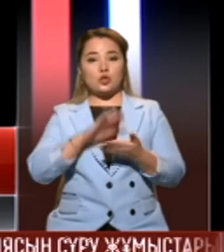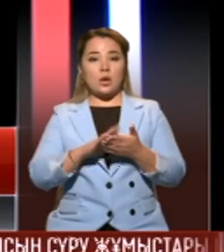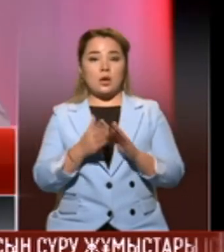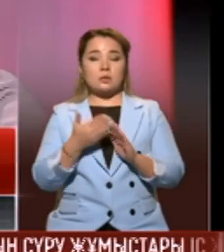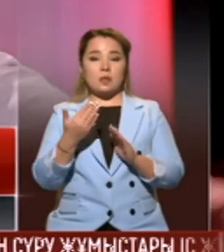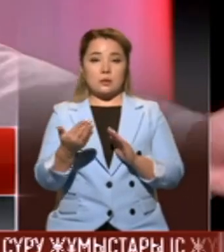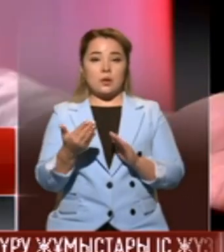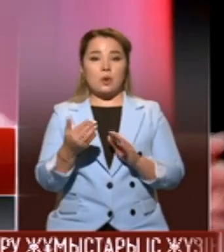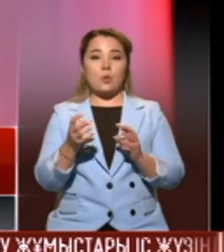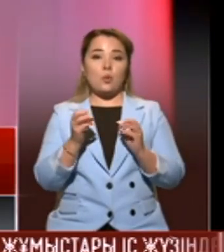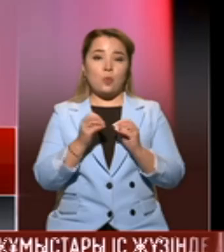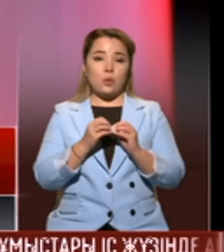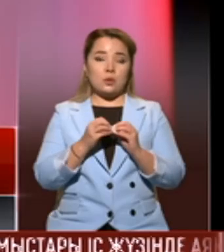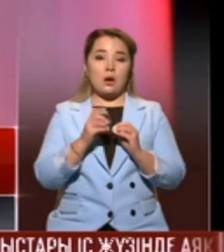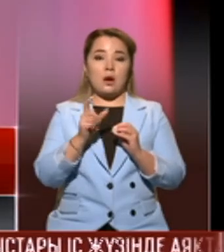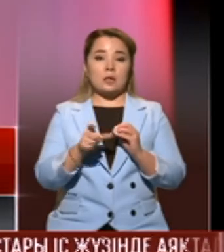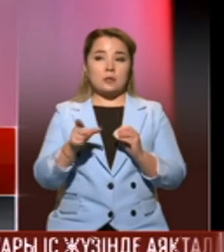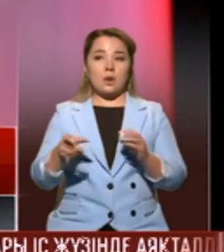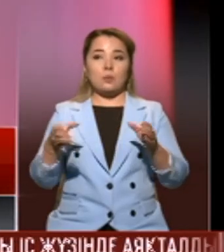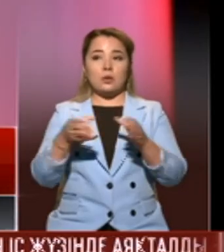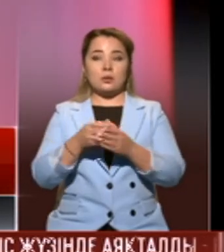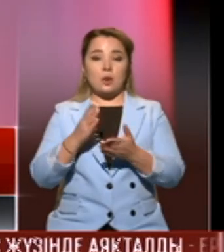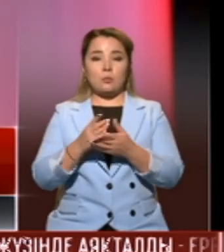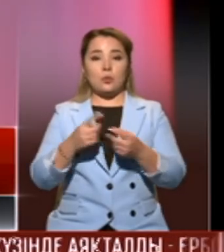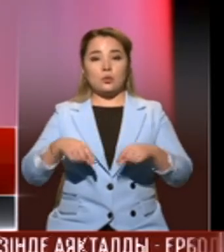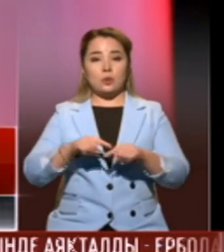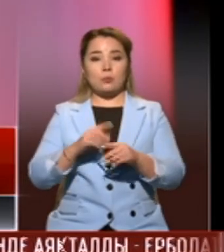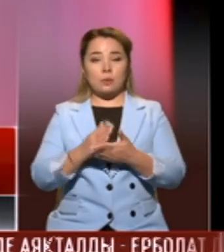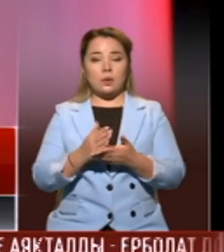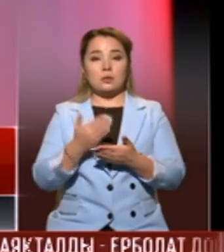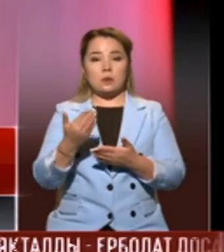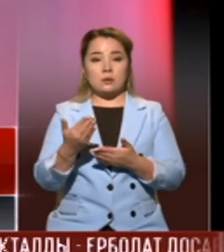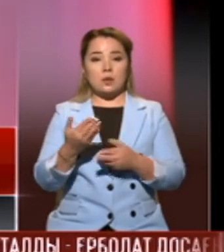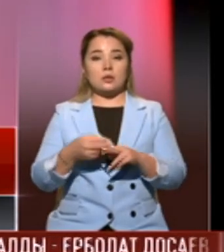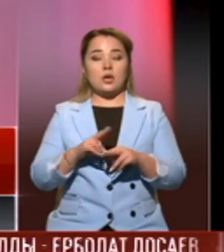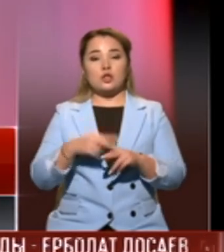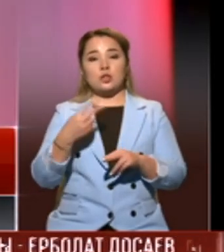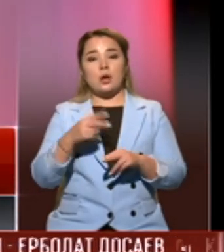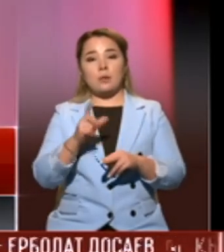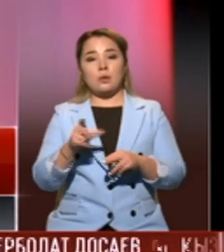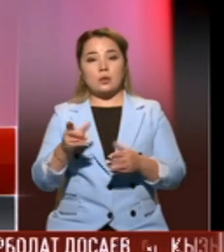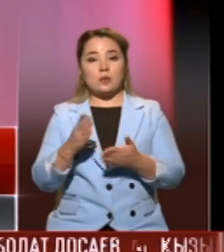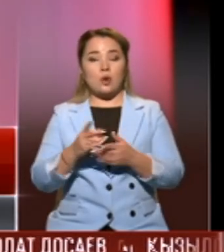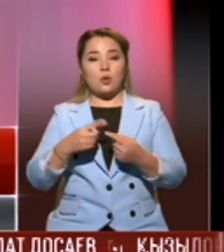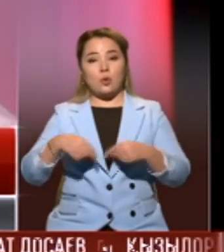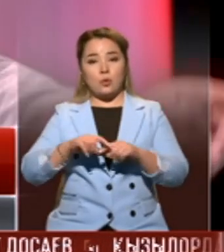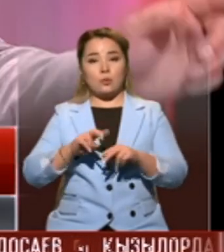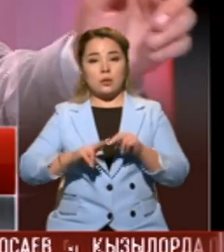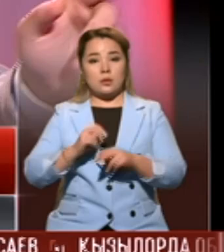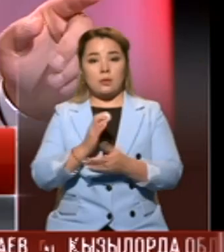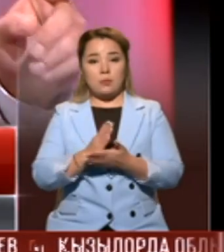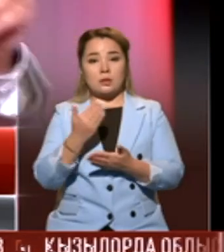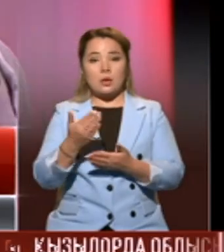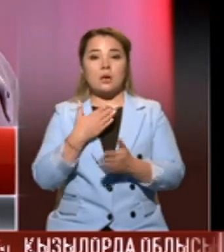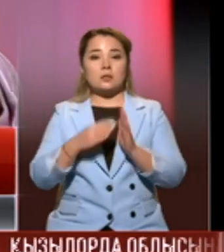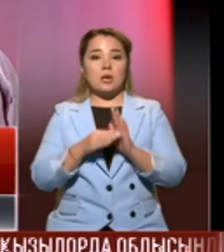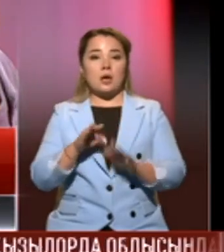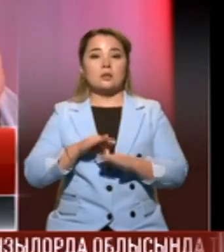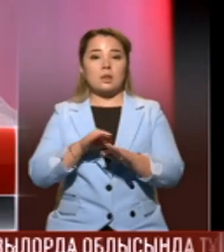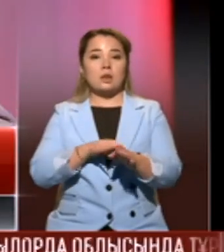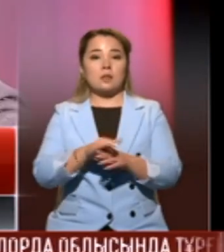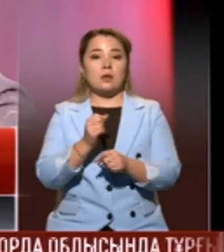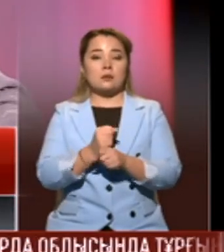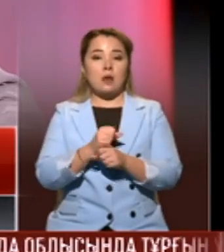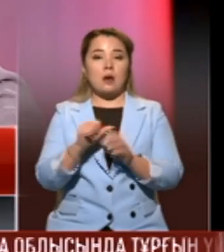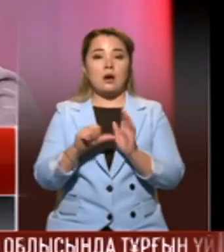бір 10 адамнан құрылған ұйымдар бар мысалы, Елнұр мырза. 20 адамнан құрылған ұйымдар бар. Тұрады да сайлау әлі өткен жоқ деп айтады.